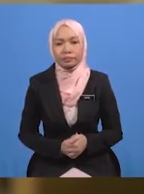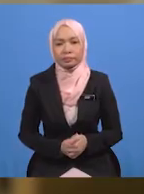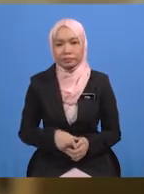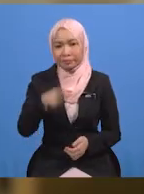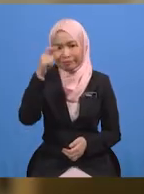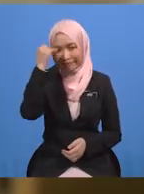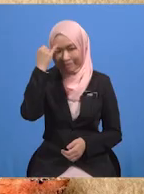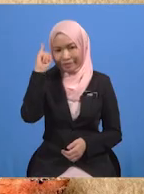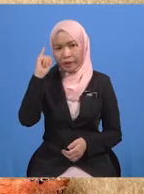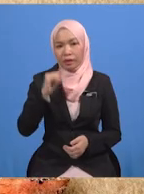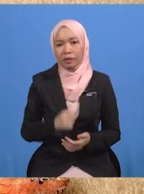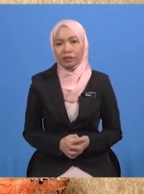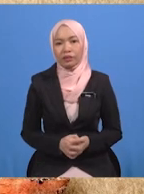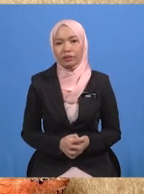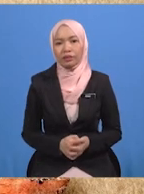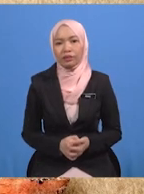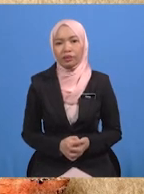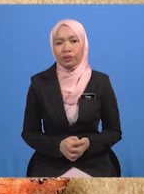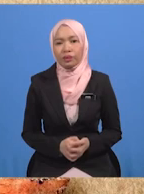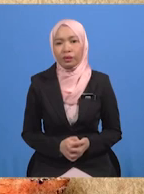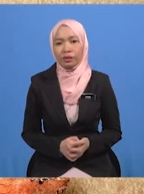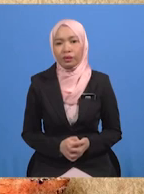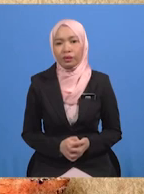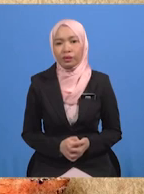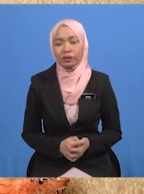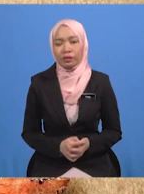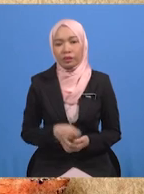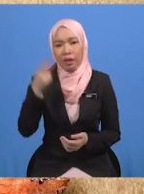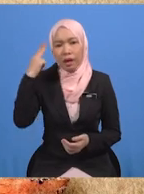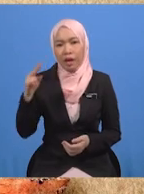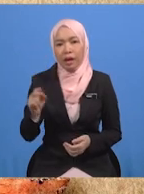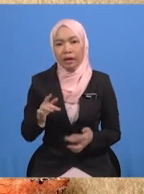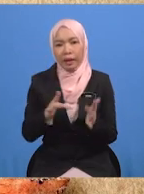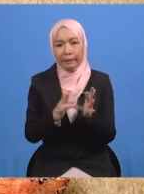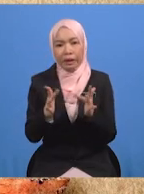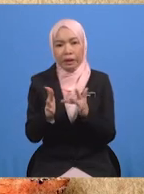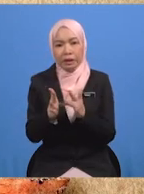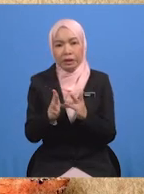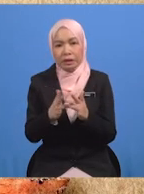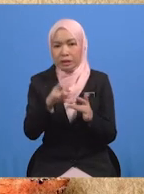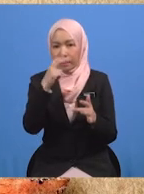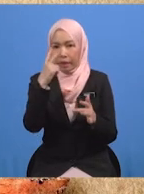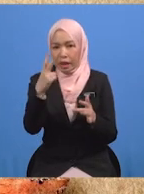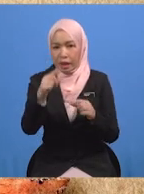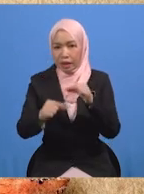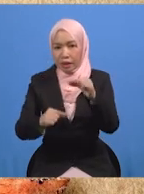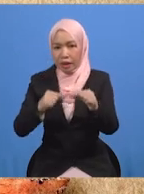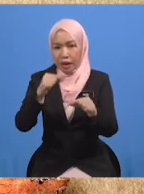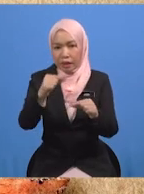Tokoh-tokoh agama Kristian melihat program-program penjajahan dan peluasan kuasa Barat ke